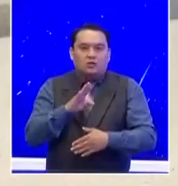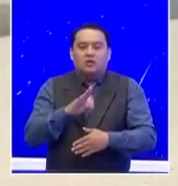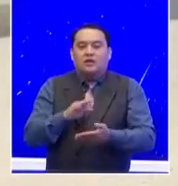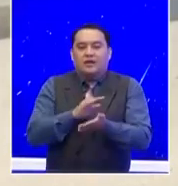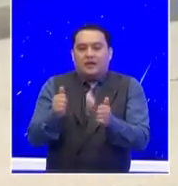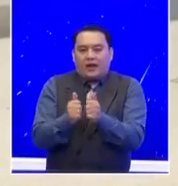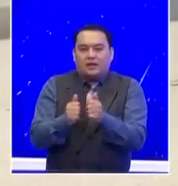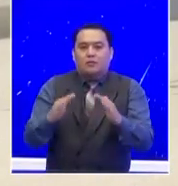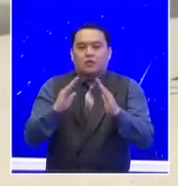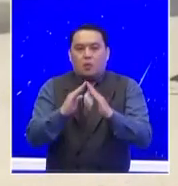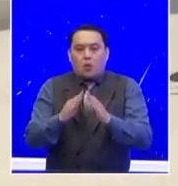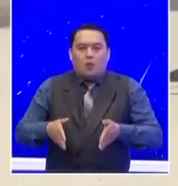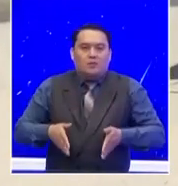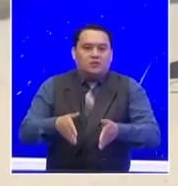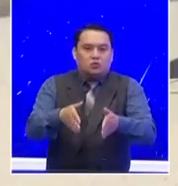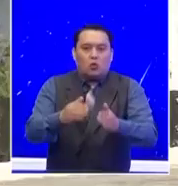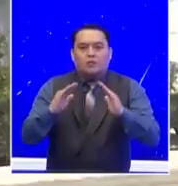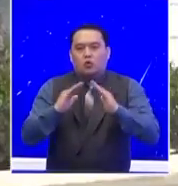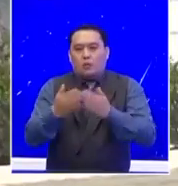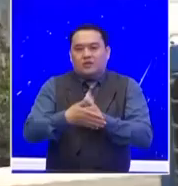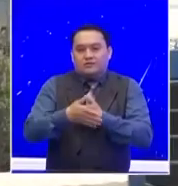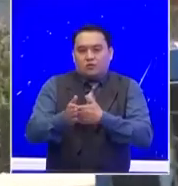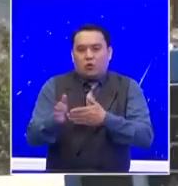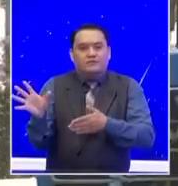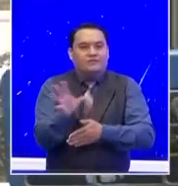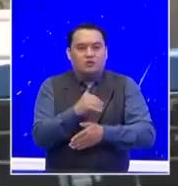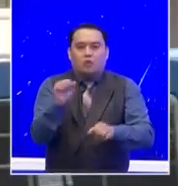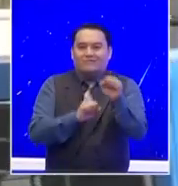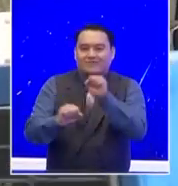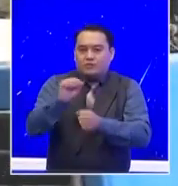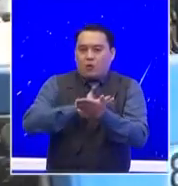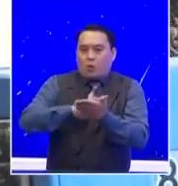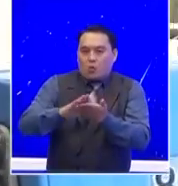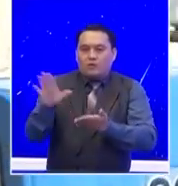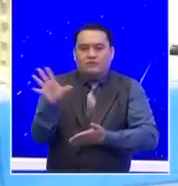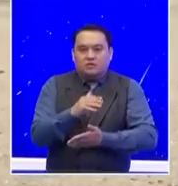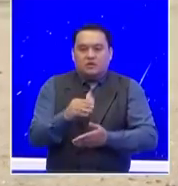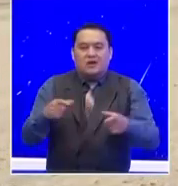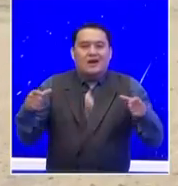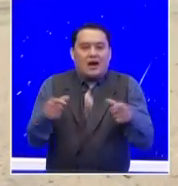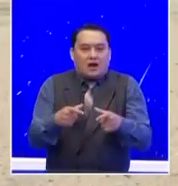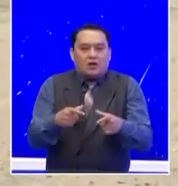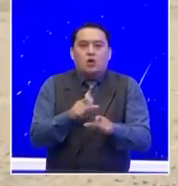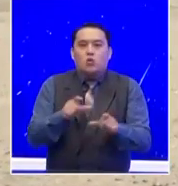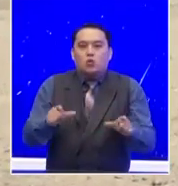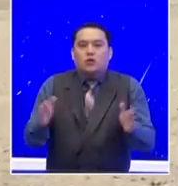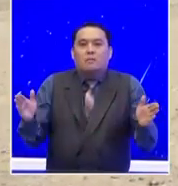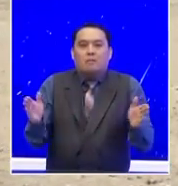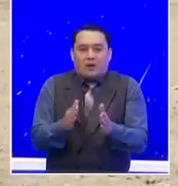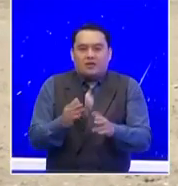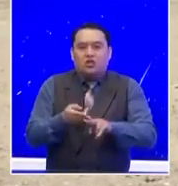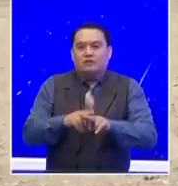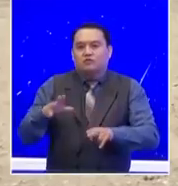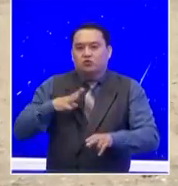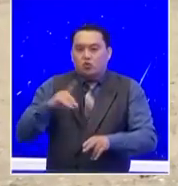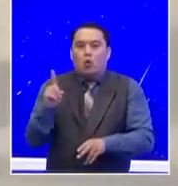придомовые территории, тротуары и подъезды. Несмотря на то, что из-за введенного карантина людей на улицах стало значительно меньше. Не